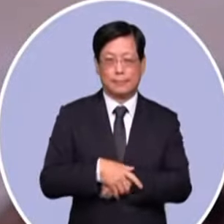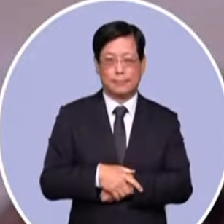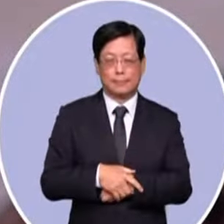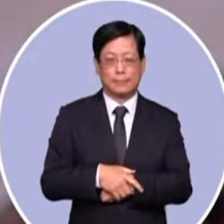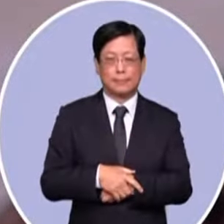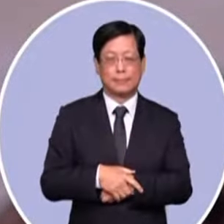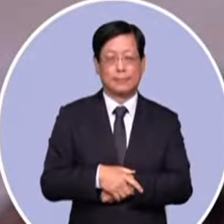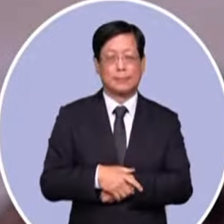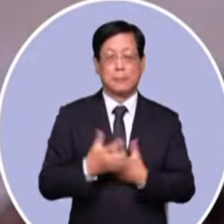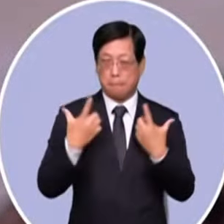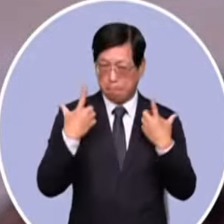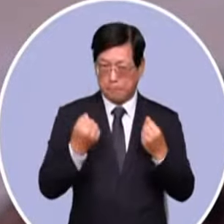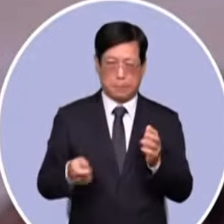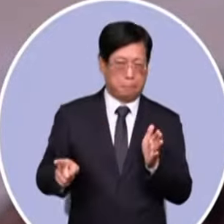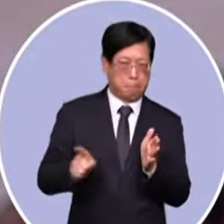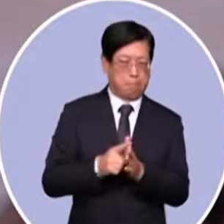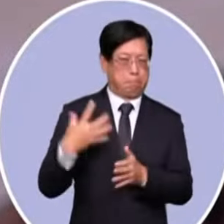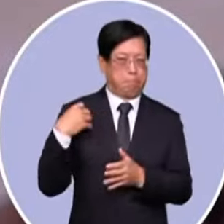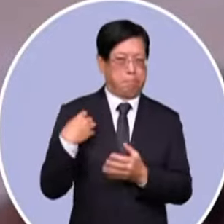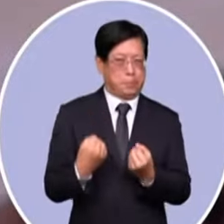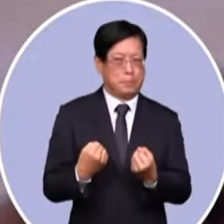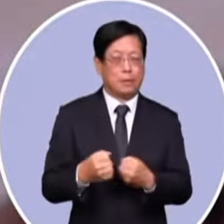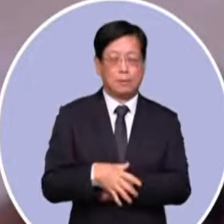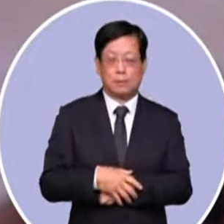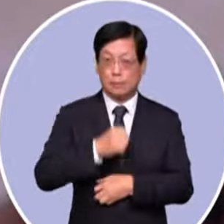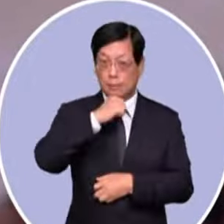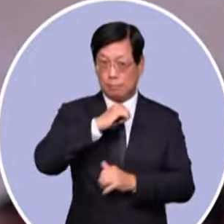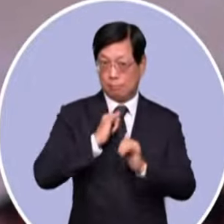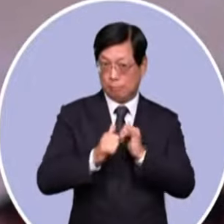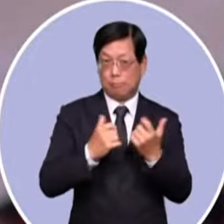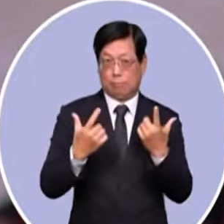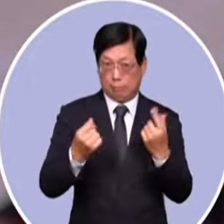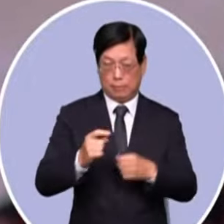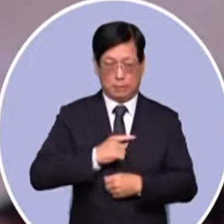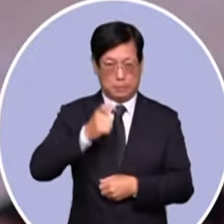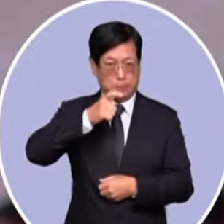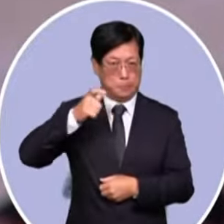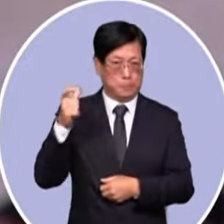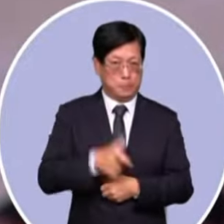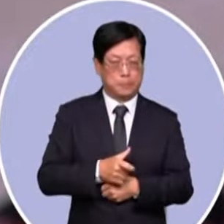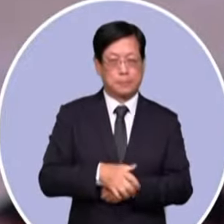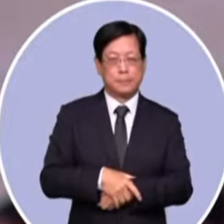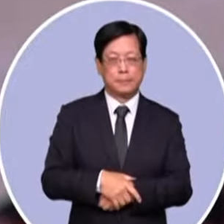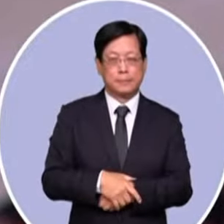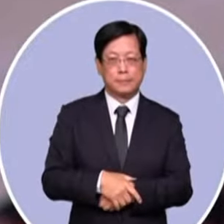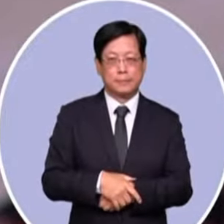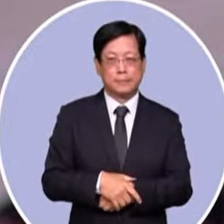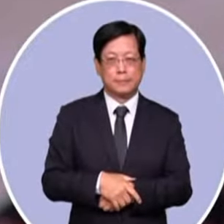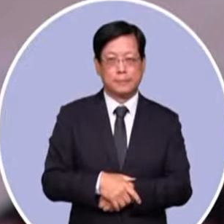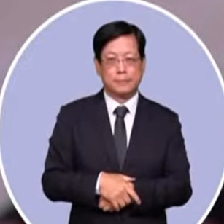始终屹立不摇，台湾人民始终坚韧不移。